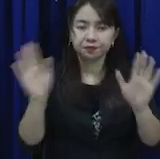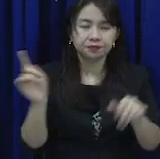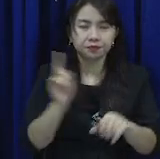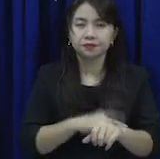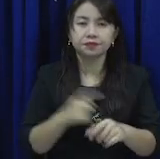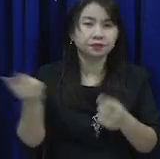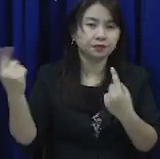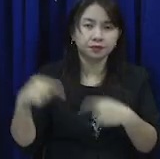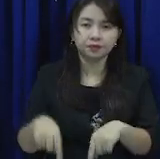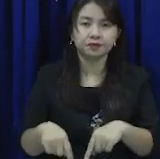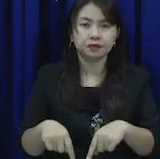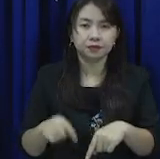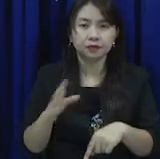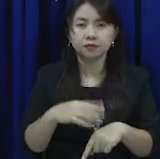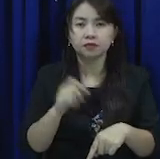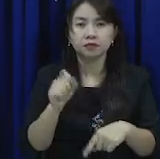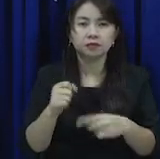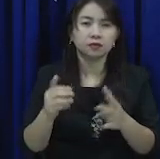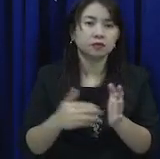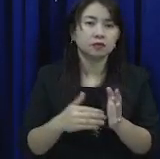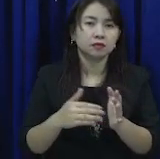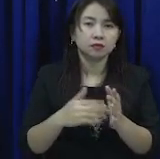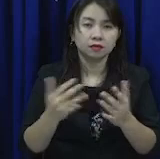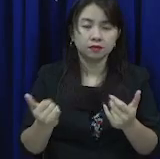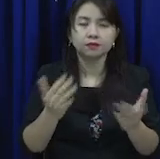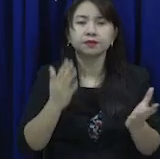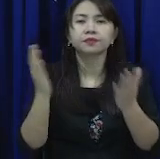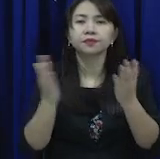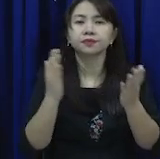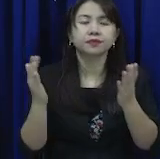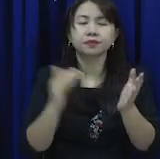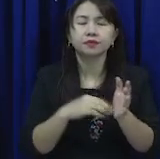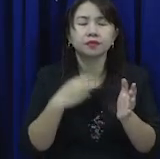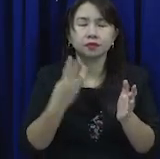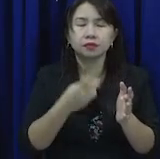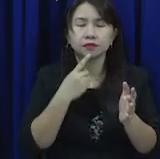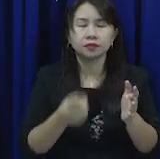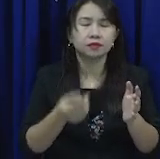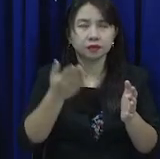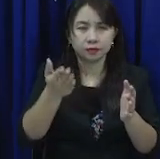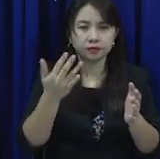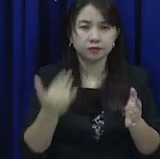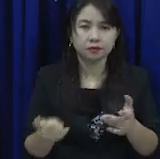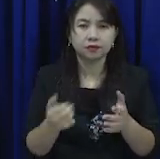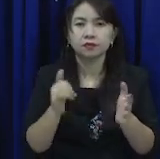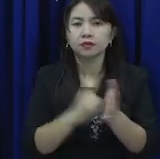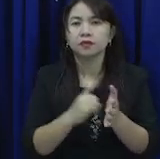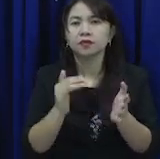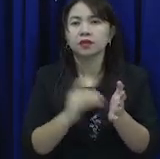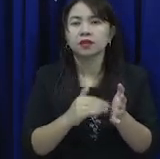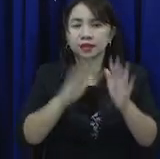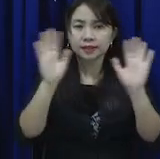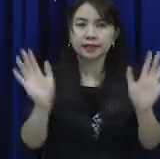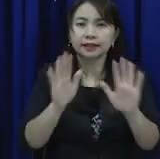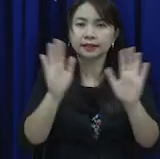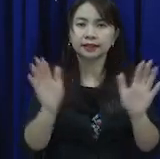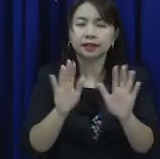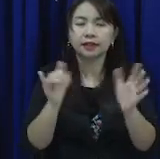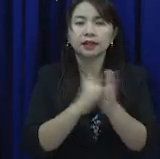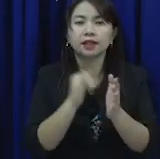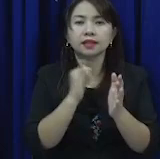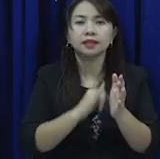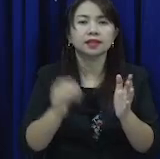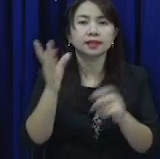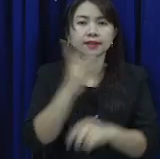Sunday time pa yan sir service pa lang Sabi ko na supposedly Sunday is a day for the